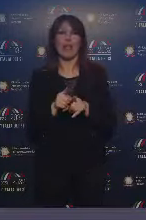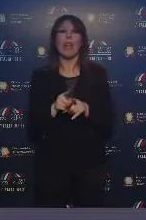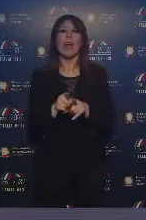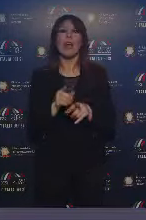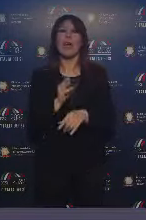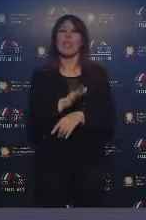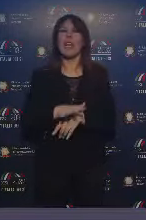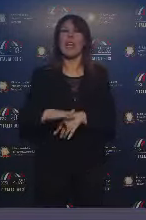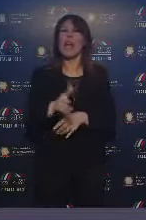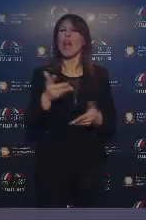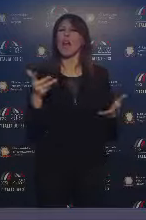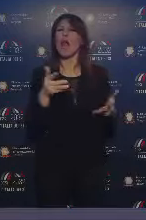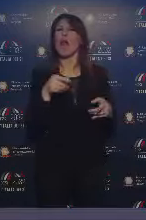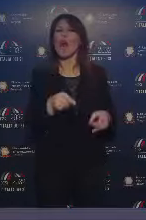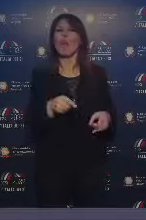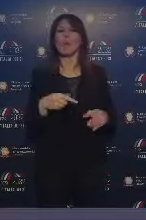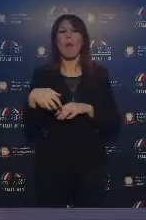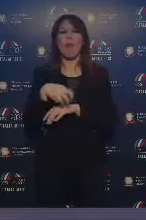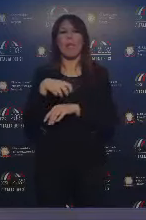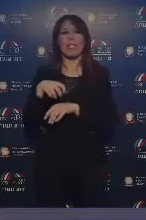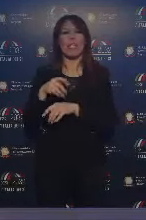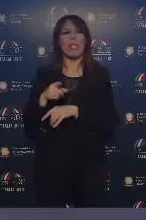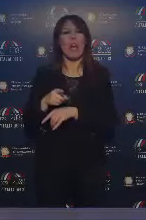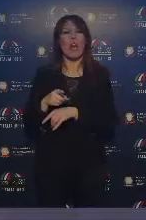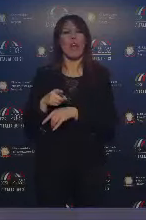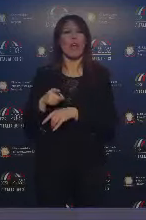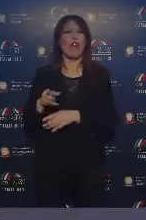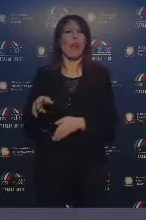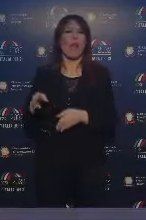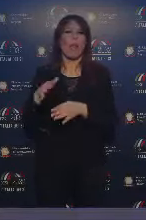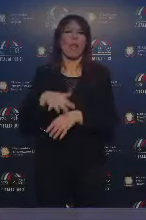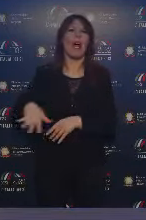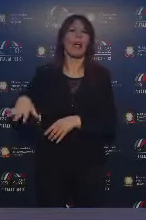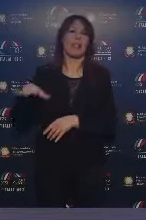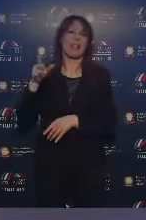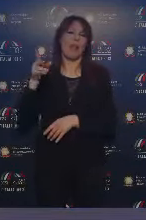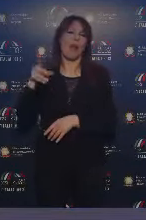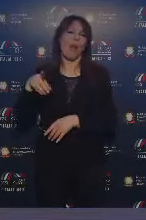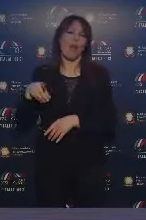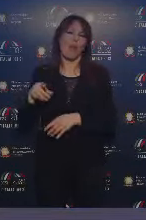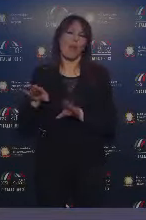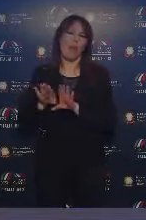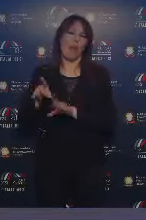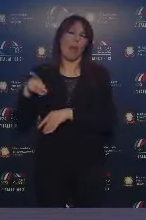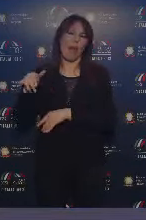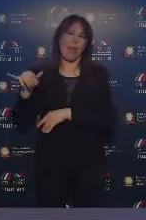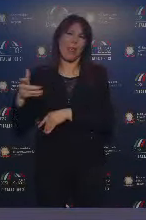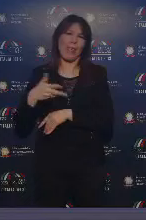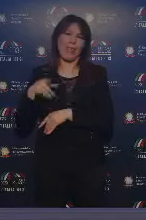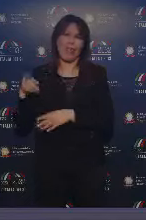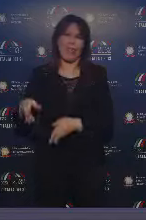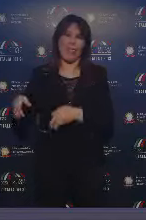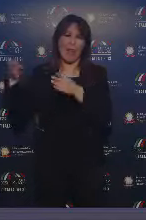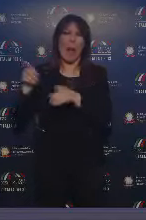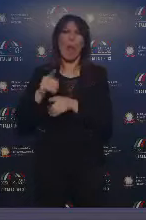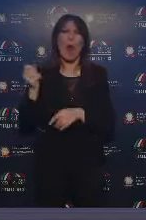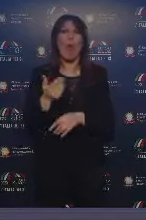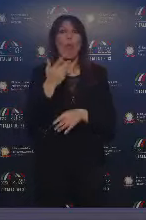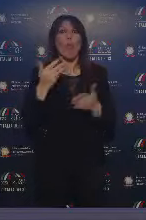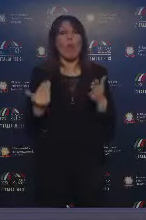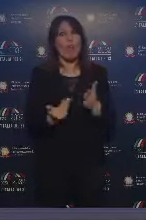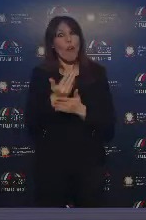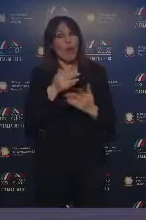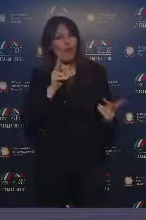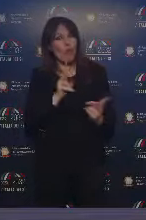Basilicata al Ministero in piazza di portapia con qualcuno di voi ci siamo già incontrati per ragionare di innovazione con altri